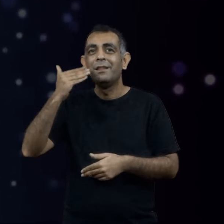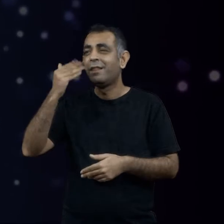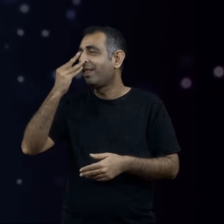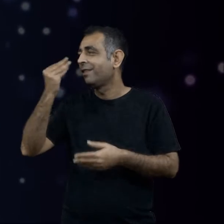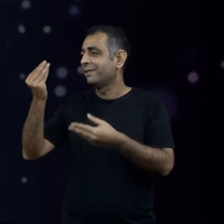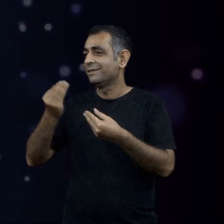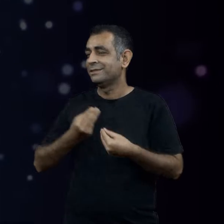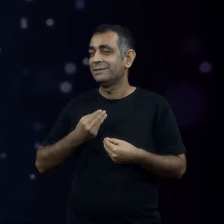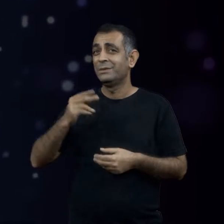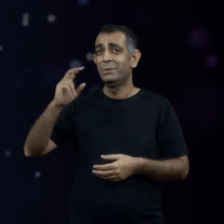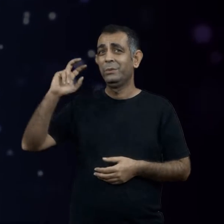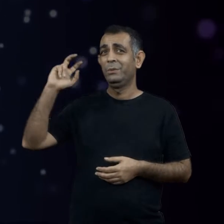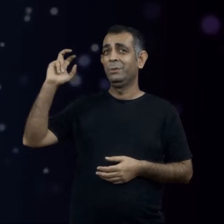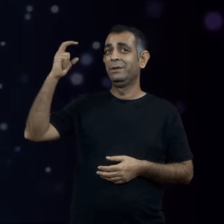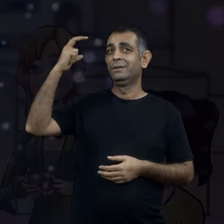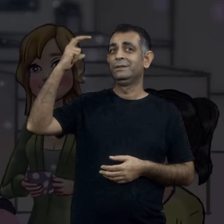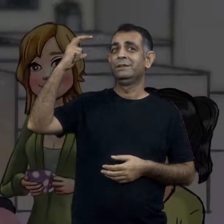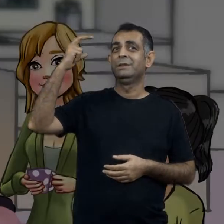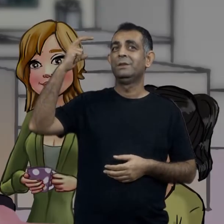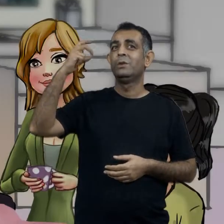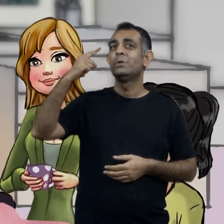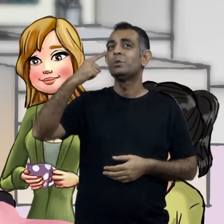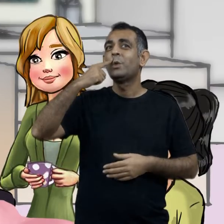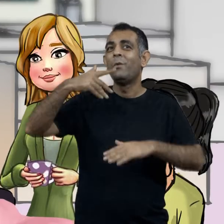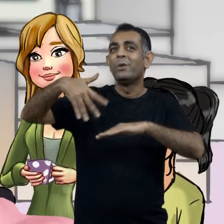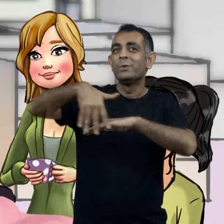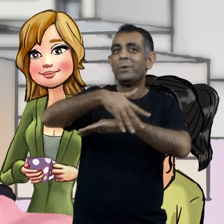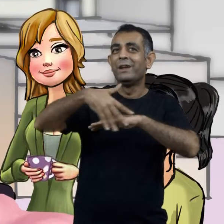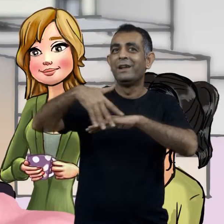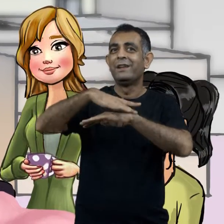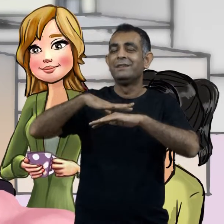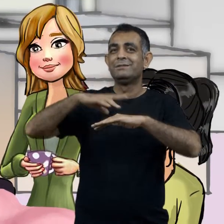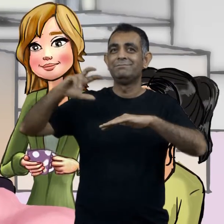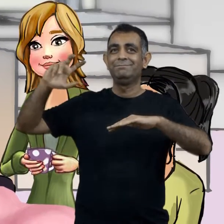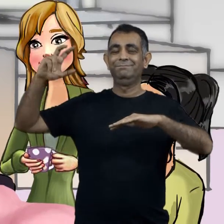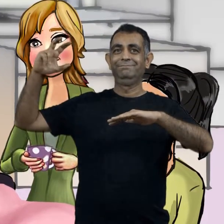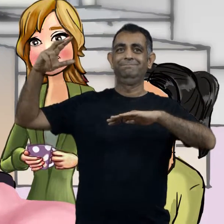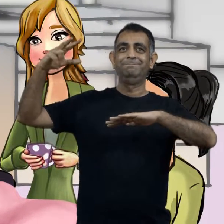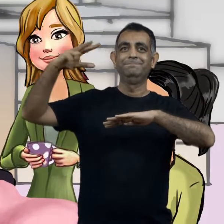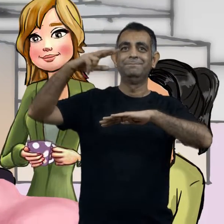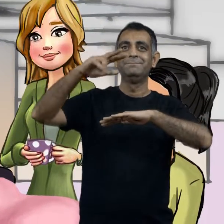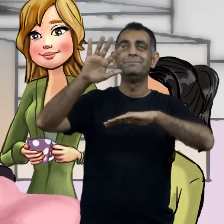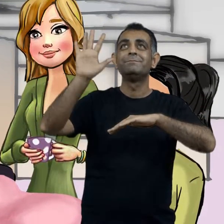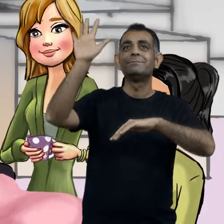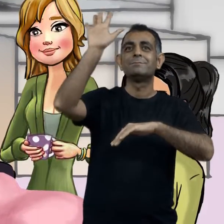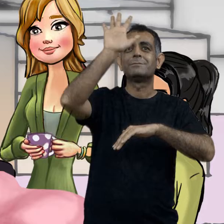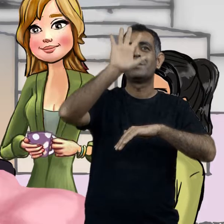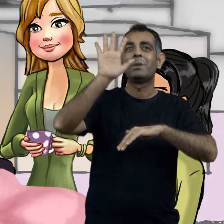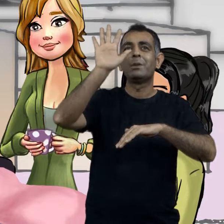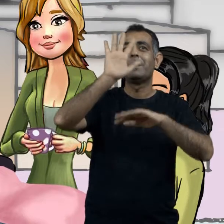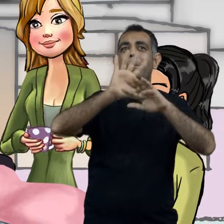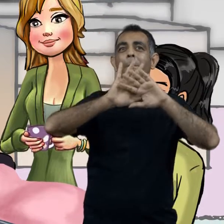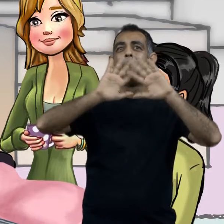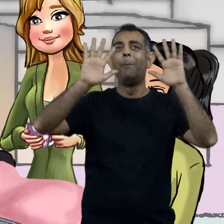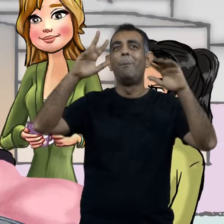Masalcı Nine'nin Hediyesi. Güneş ışıklarını sulu ova sokaklarında adeta dans ettiriyordu.